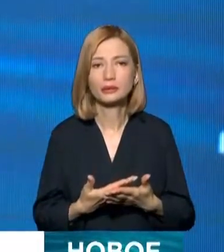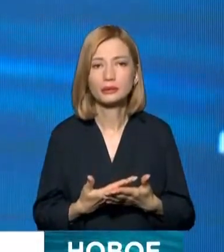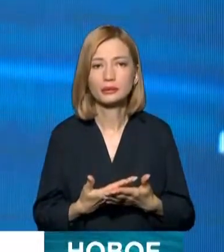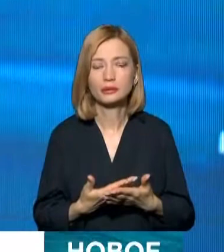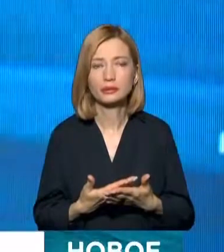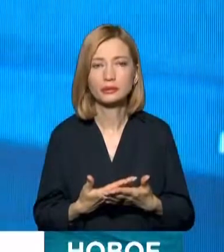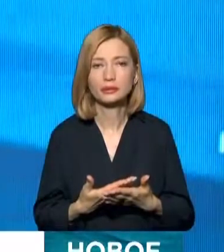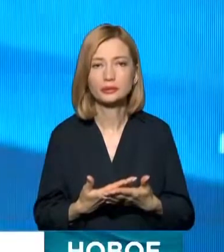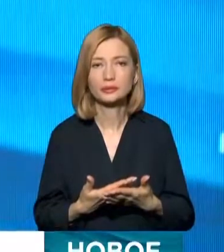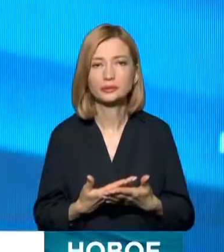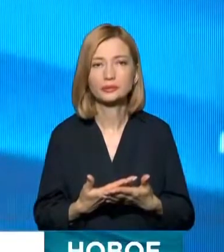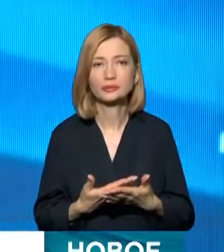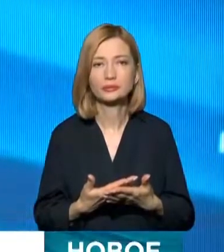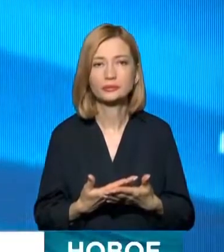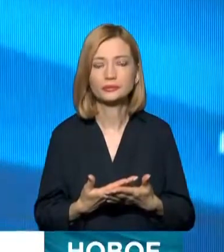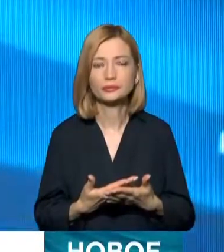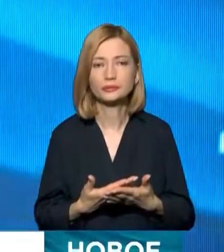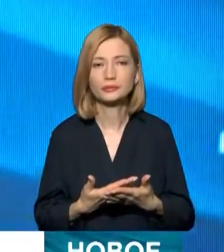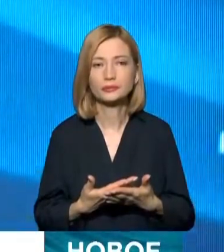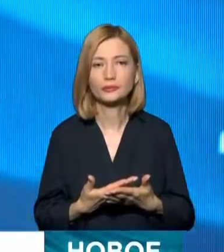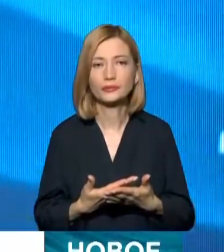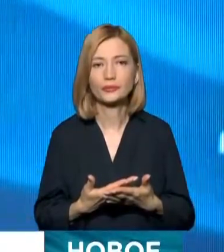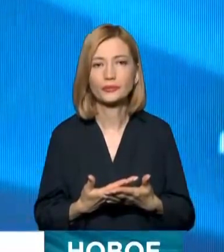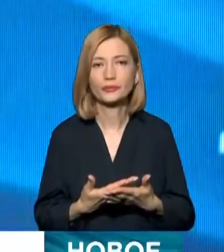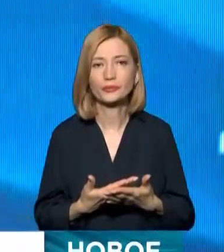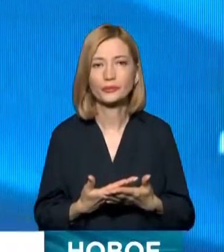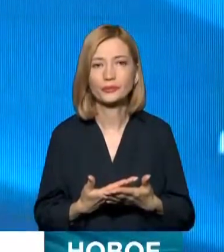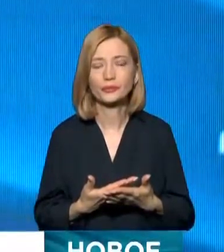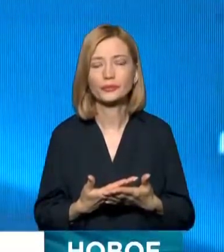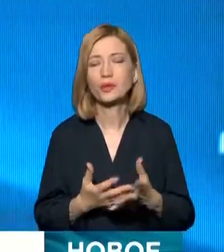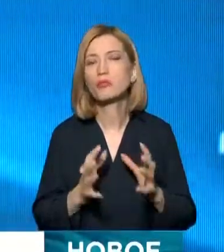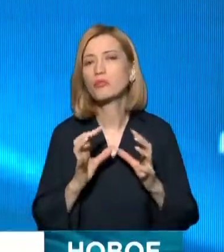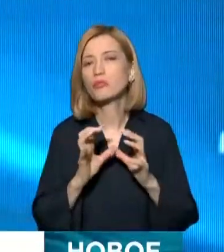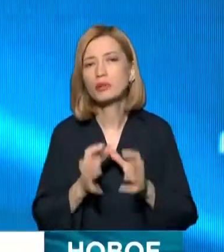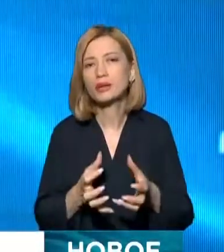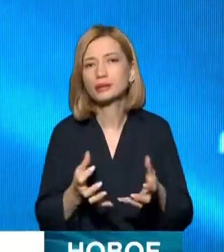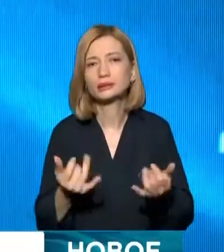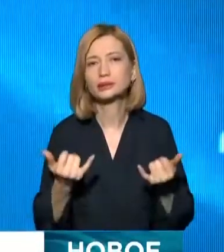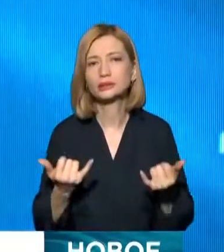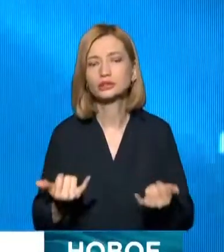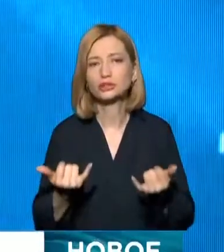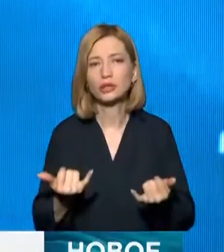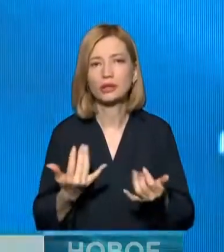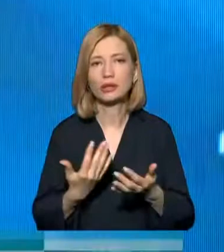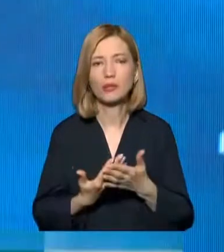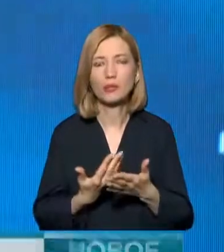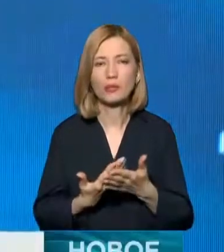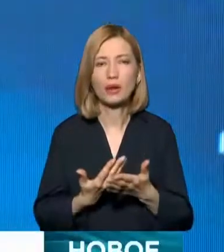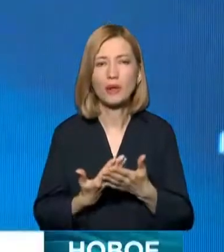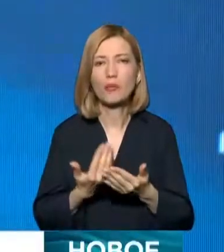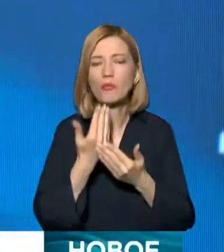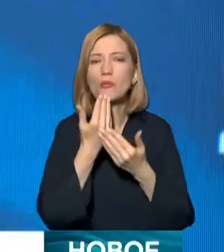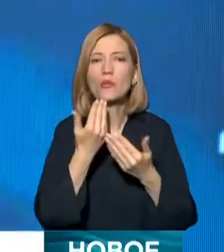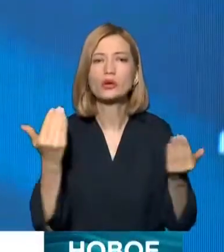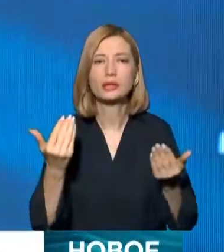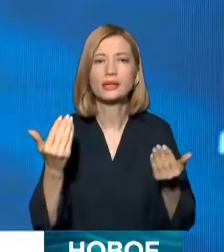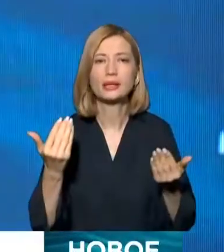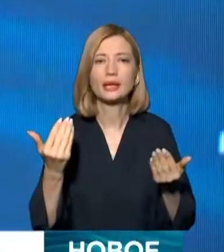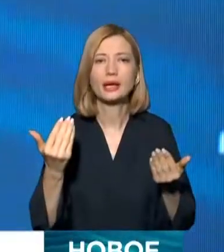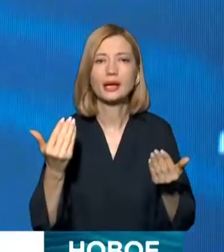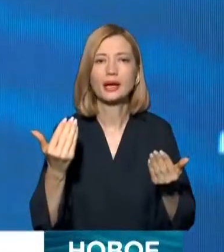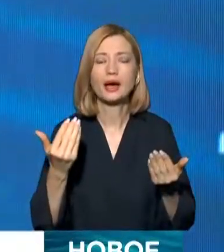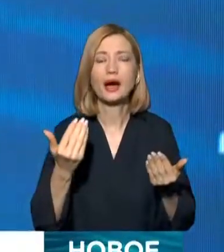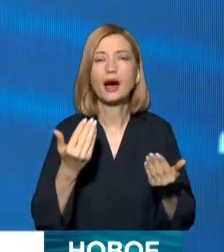даже как бы символичен, вот если посмотрим, вообще в мире все символично, посмотрим даже уход последнего генсека СССР,